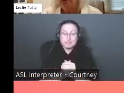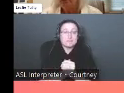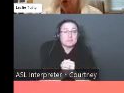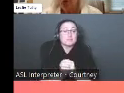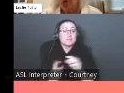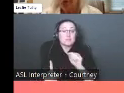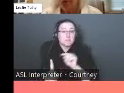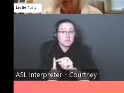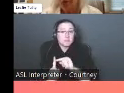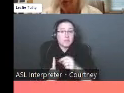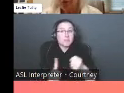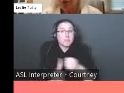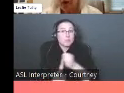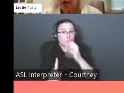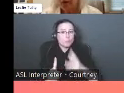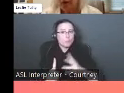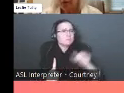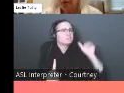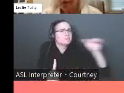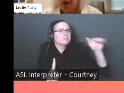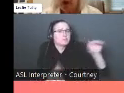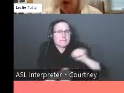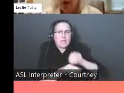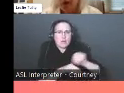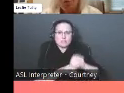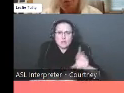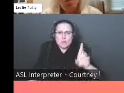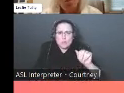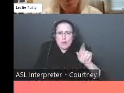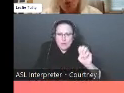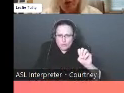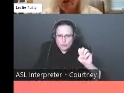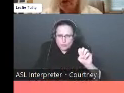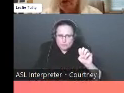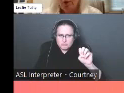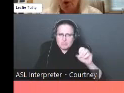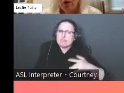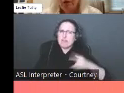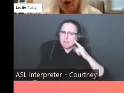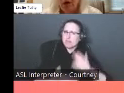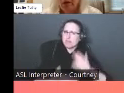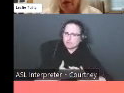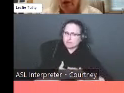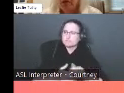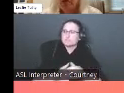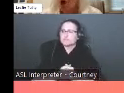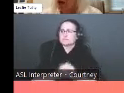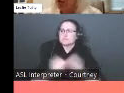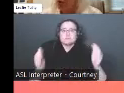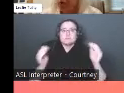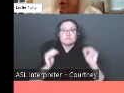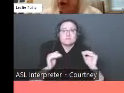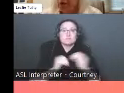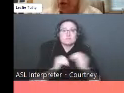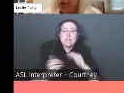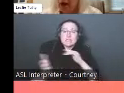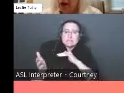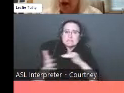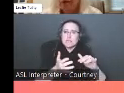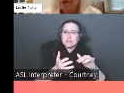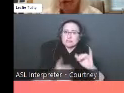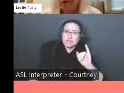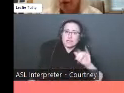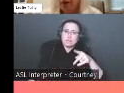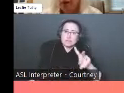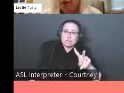violentées demandent rarement de l'aide officielle comme le counseling. La plupart des études sur la